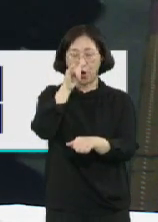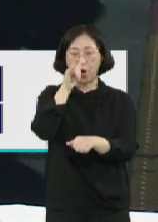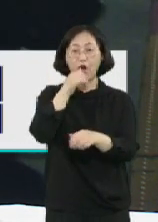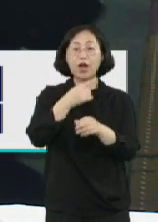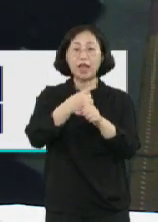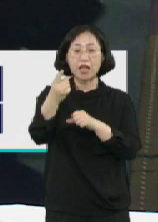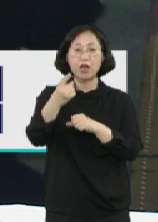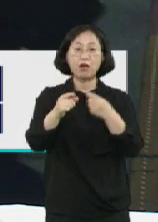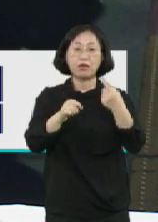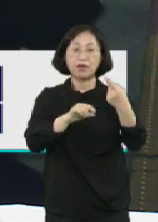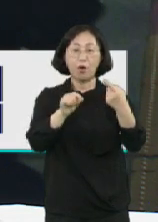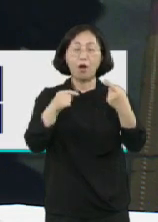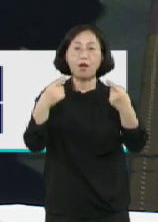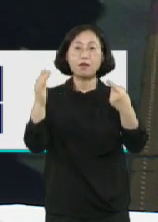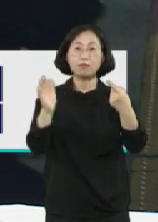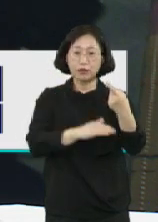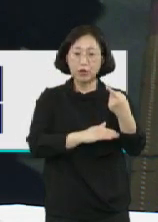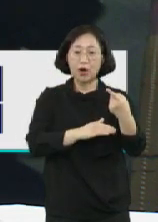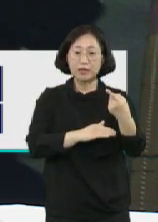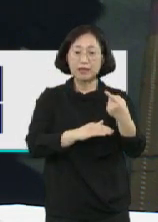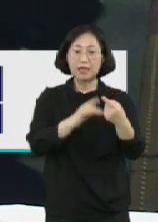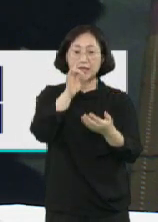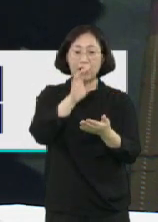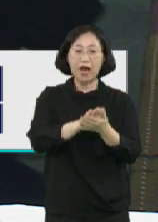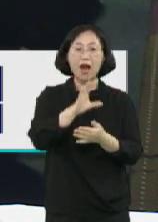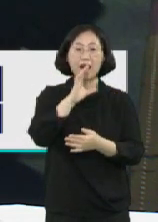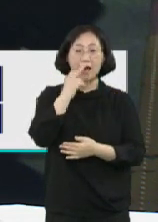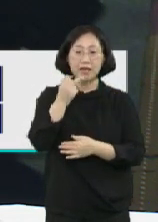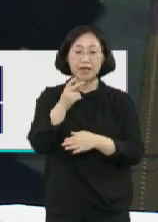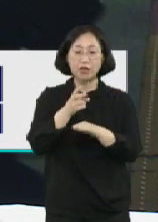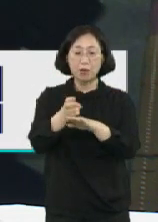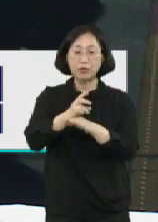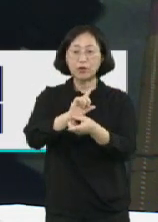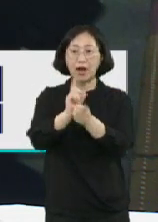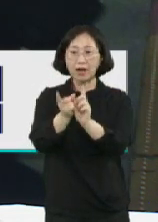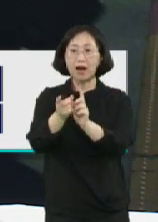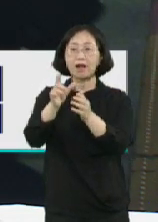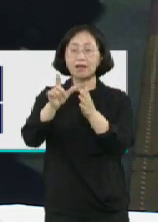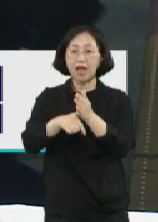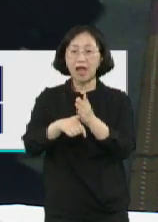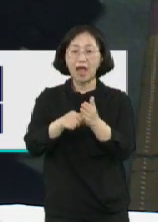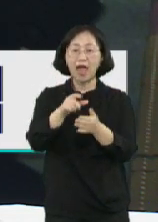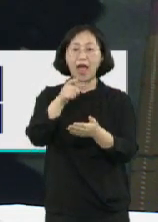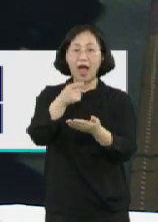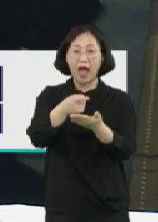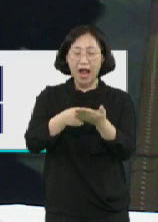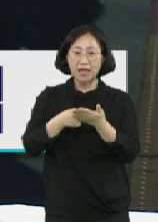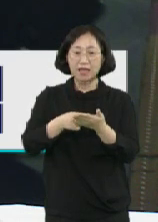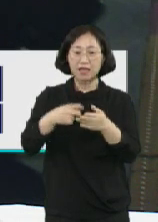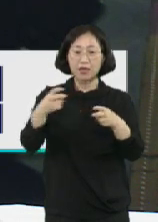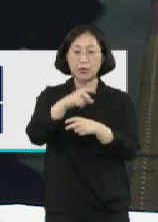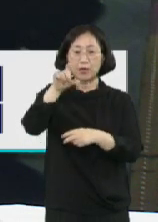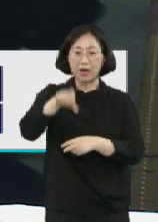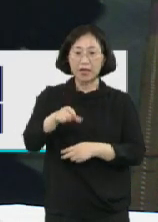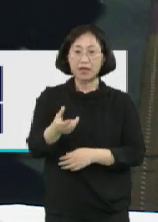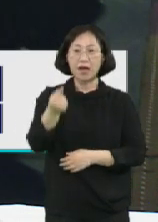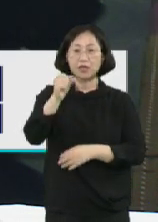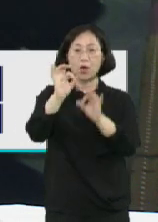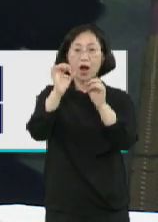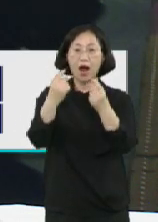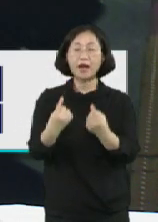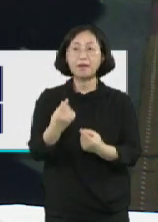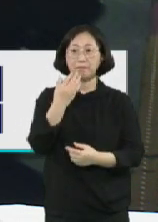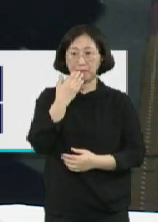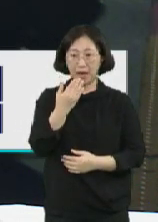1월부터는 수도권 전철 이용객들이 천안 아산에서 시내버스로 갈아탈 때 알뜰 교통카드를 이용해 환승 할인을 받을 수